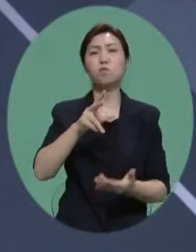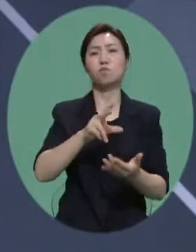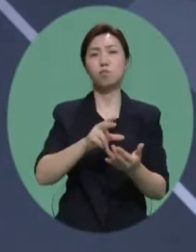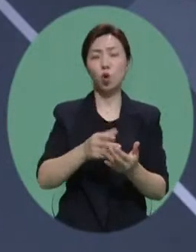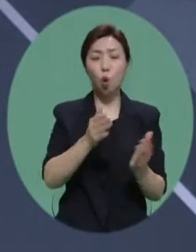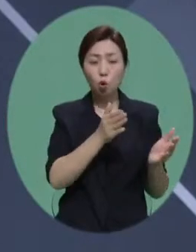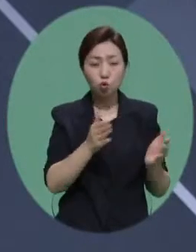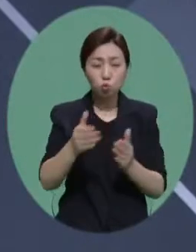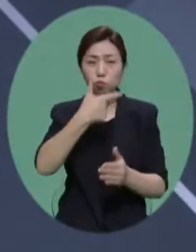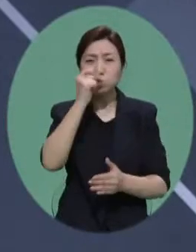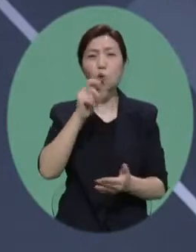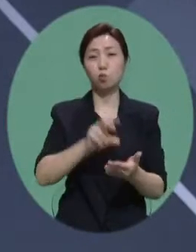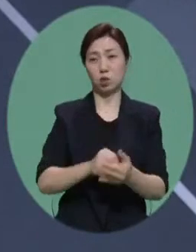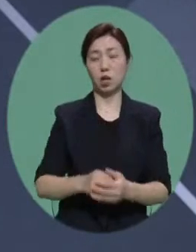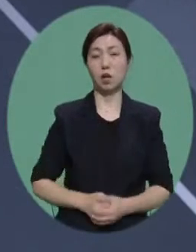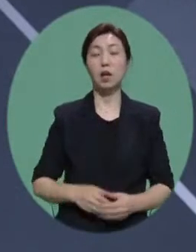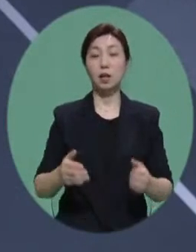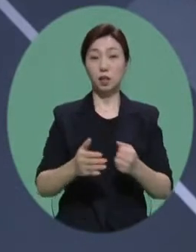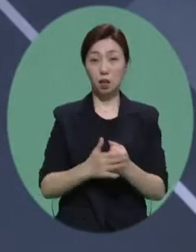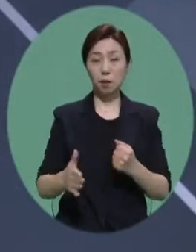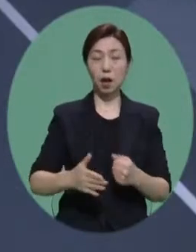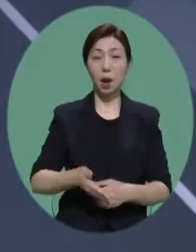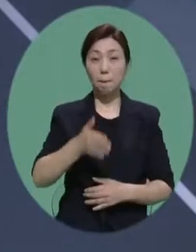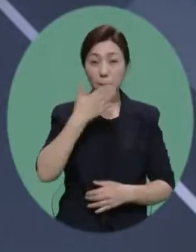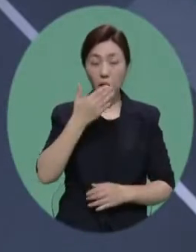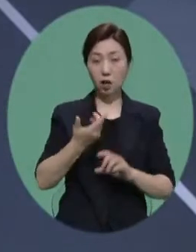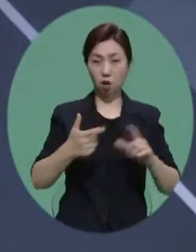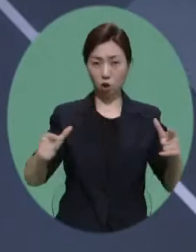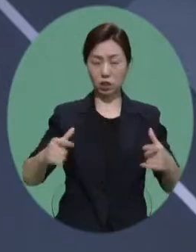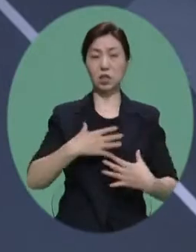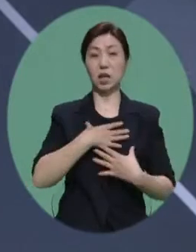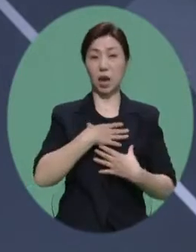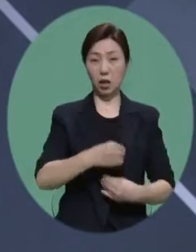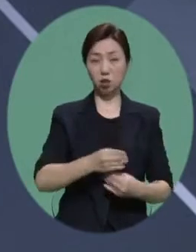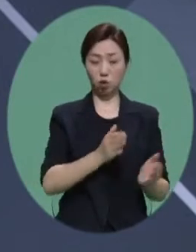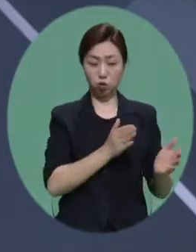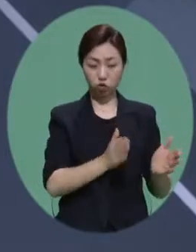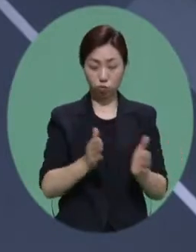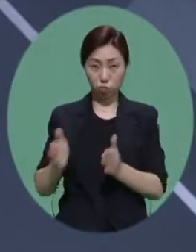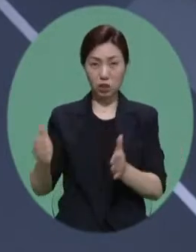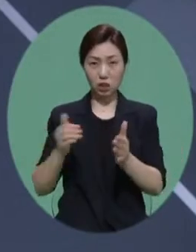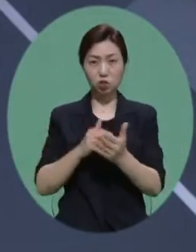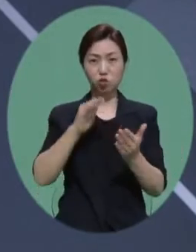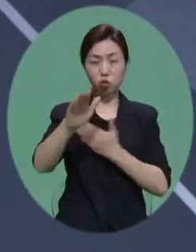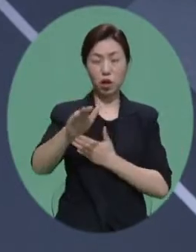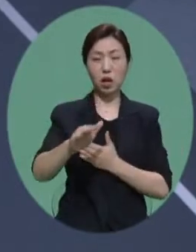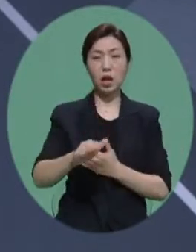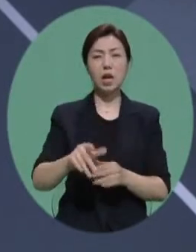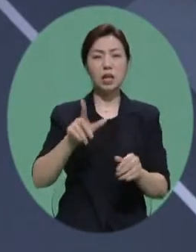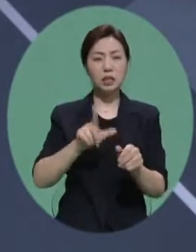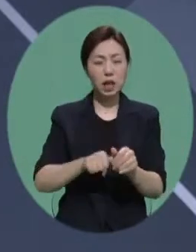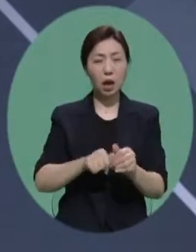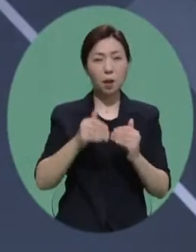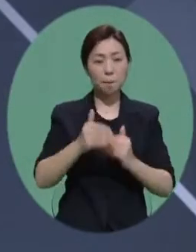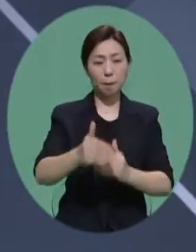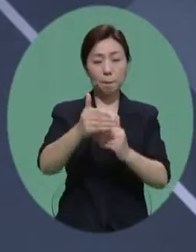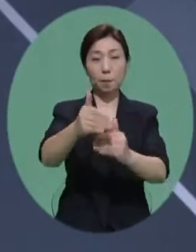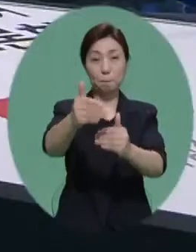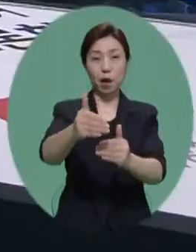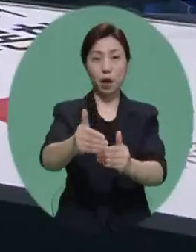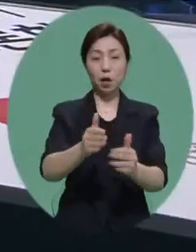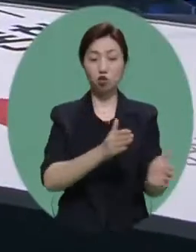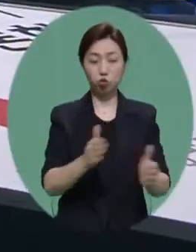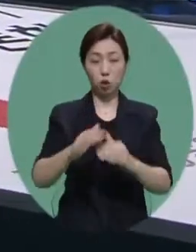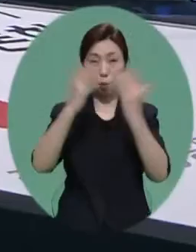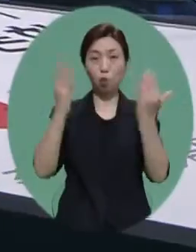안보 산업 으로 규정하고 그리고 식량자급률 법률로 정해서 단계별로 적응력을 높이도록 하겠습니다 전국민 먹거리 기본법